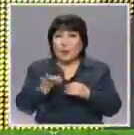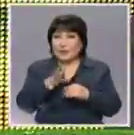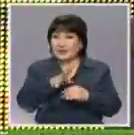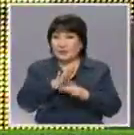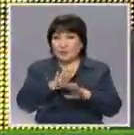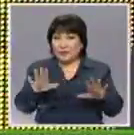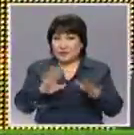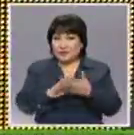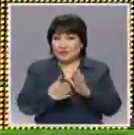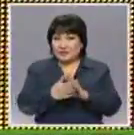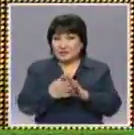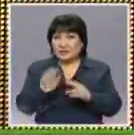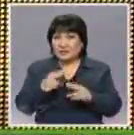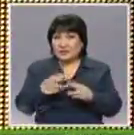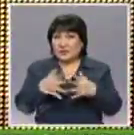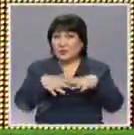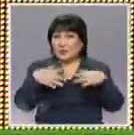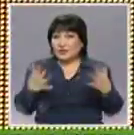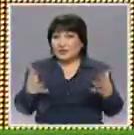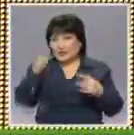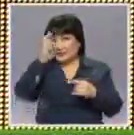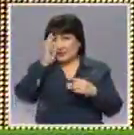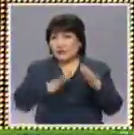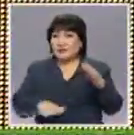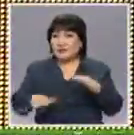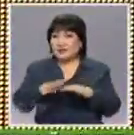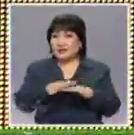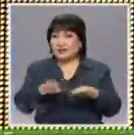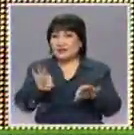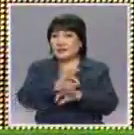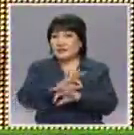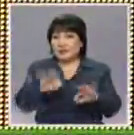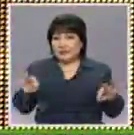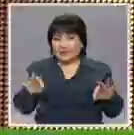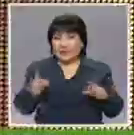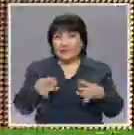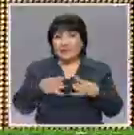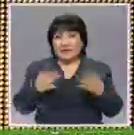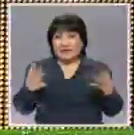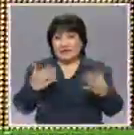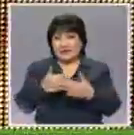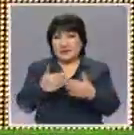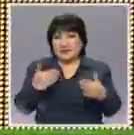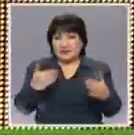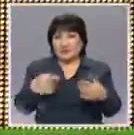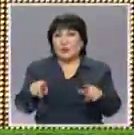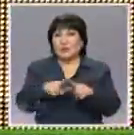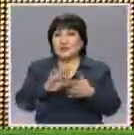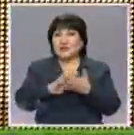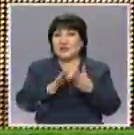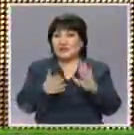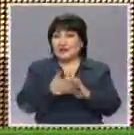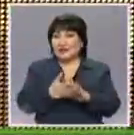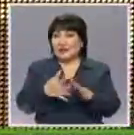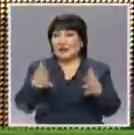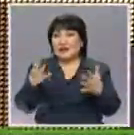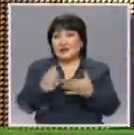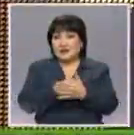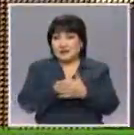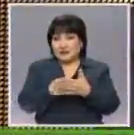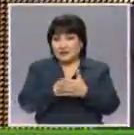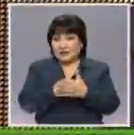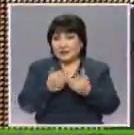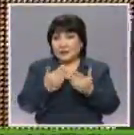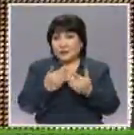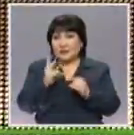мына үлкен еліміздің керемет мерекесінің алдында осындай жағдайға жеткен, бүгін пәтер